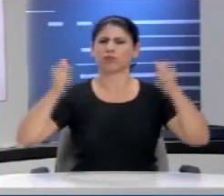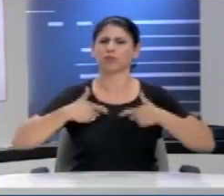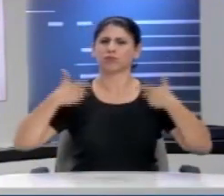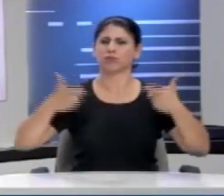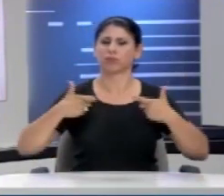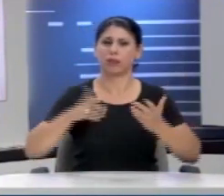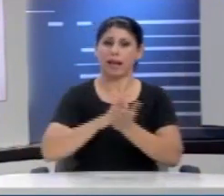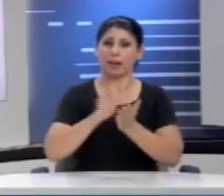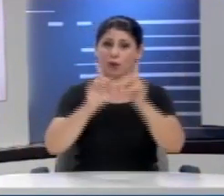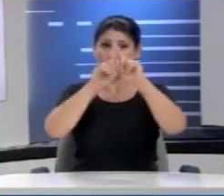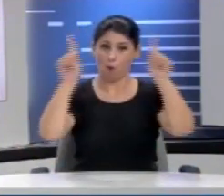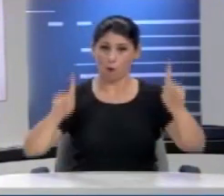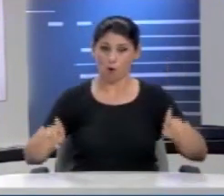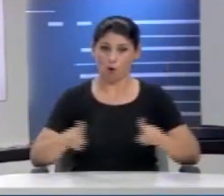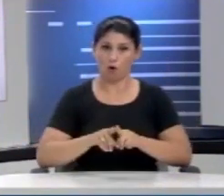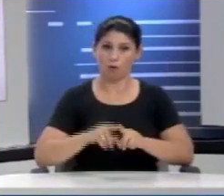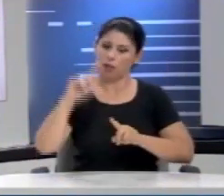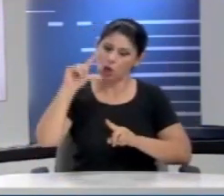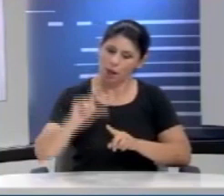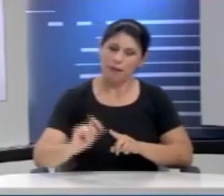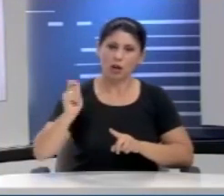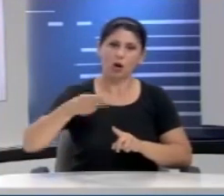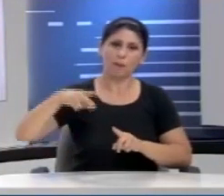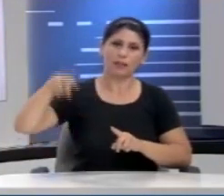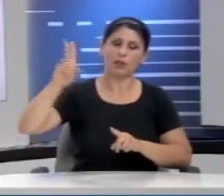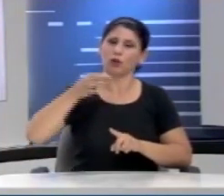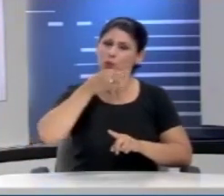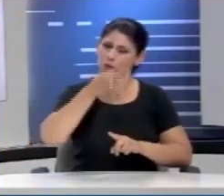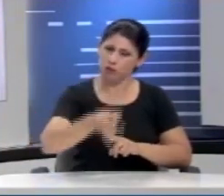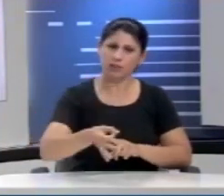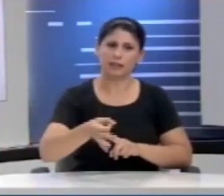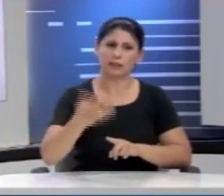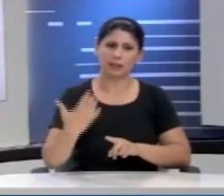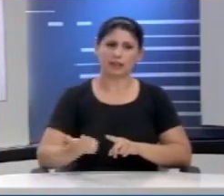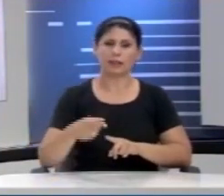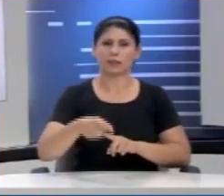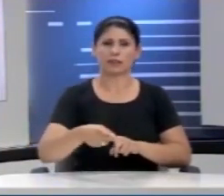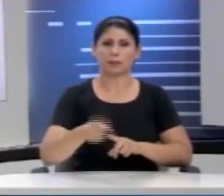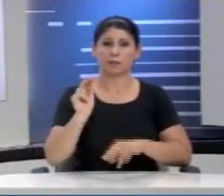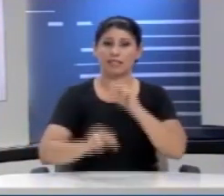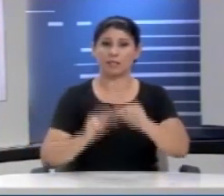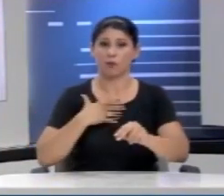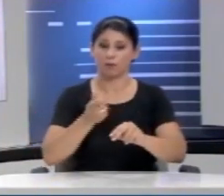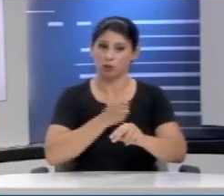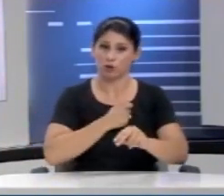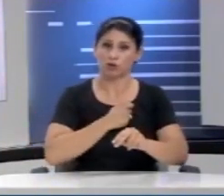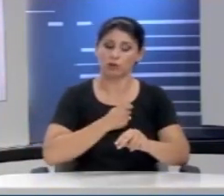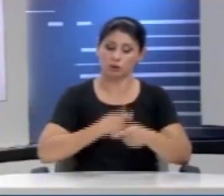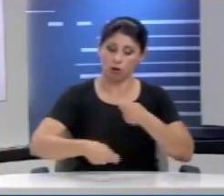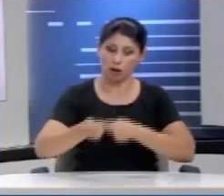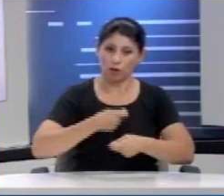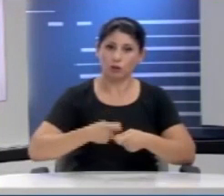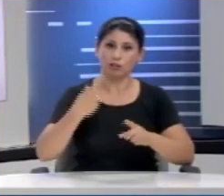και για την έκδοση του ομολόγου με το χαμηλότερο επιτόκιο που, όπως λέτε, αποτελεί ψήφο εμπιστοσύνης των